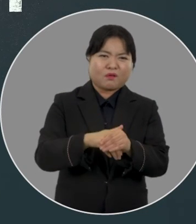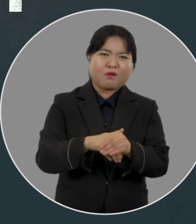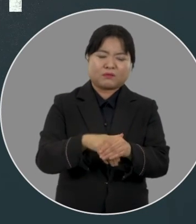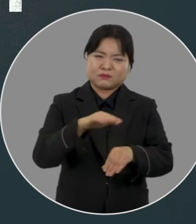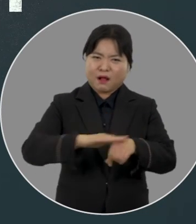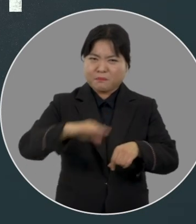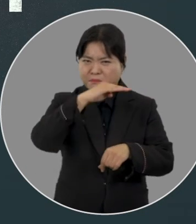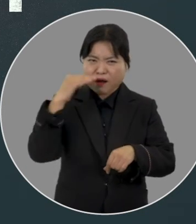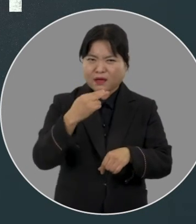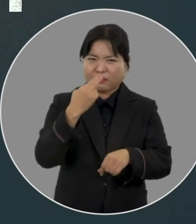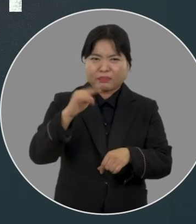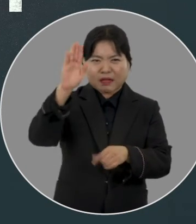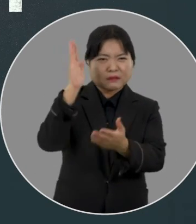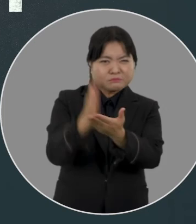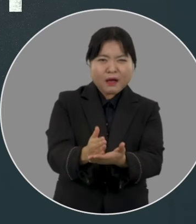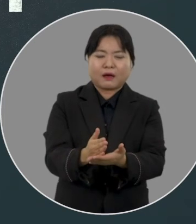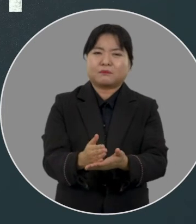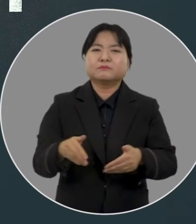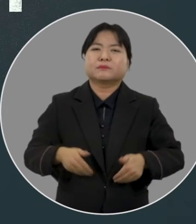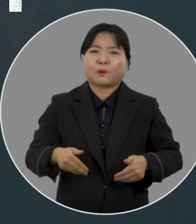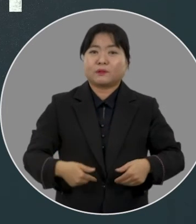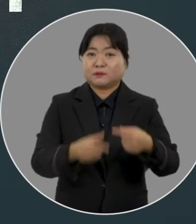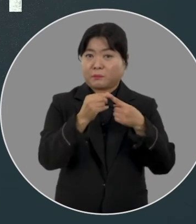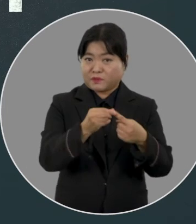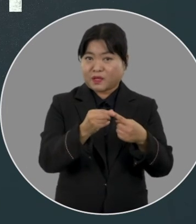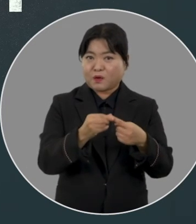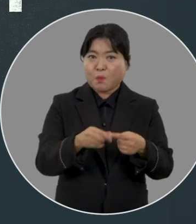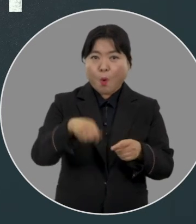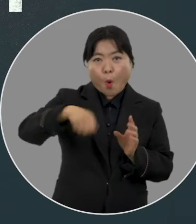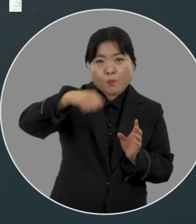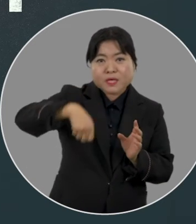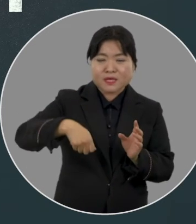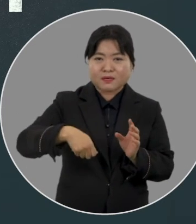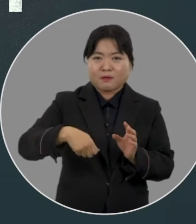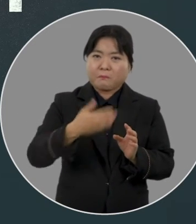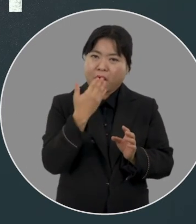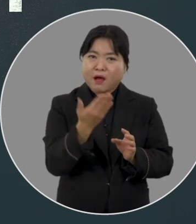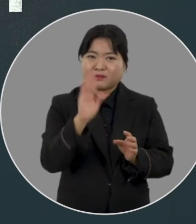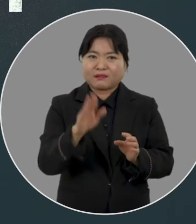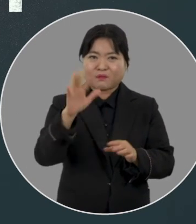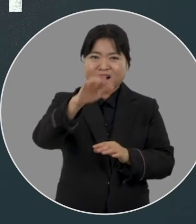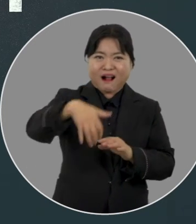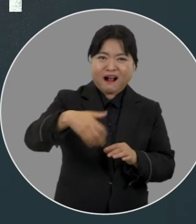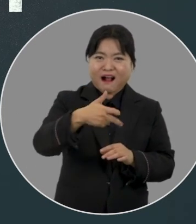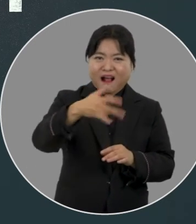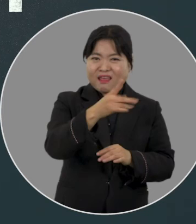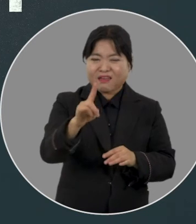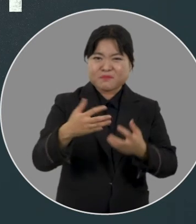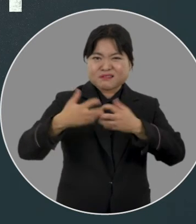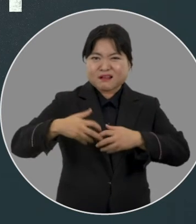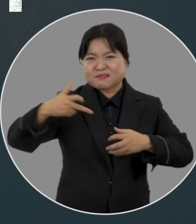번째, 충분히 호미로 막을 수 있었던 일을 나중에는 가래로도 또는